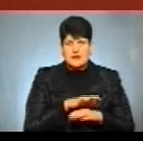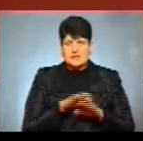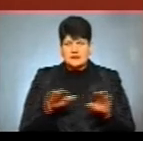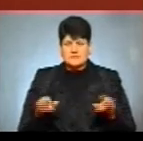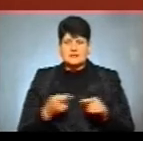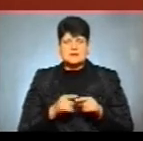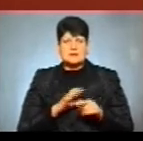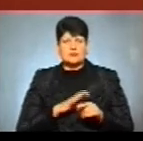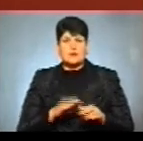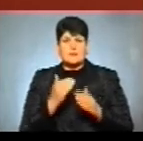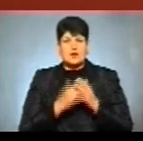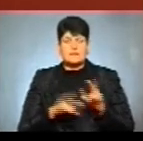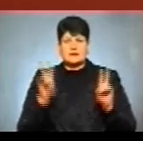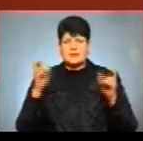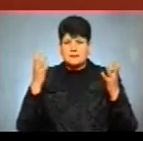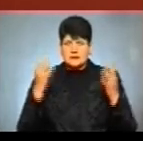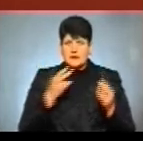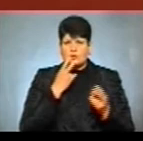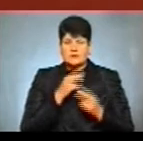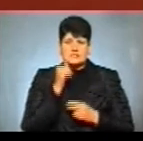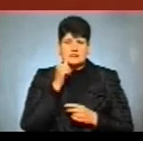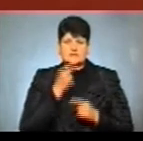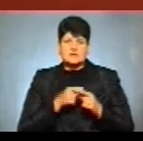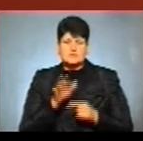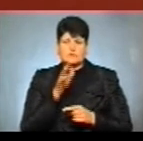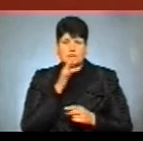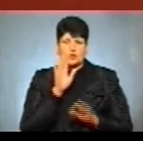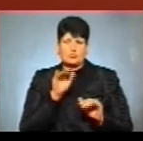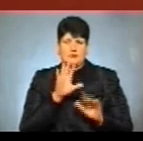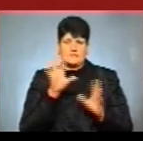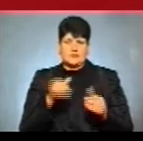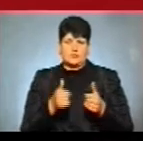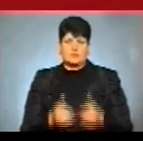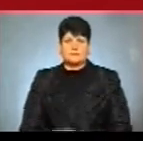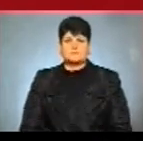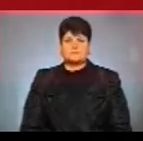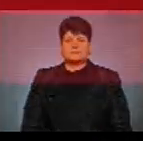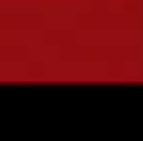рівнях. Це була програма «Тема дня». Побачимося завтра у цій же порі. Кажу вам до побачення і на все добре.